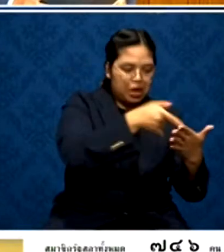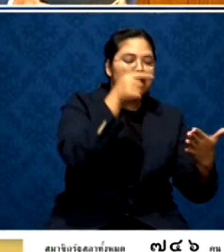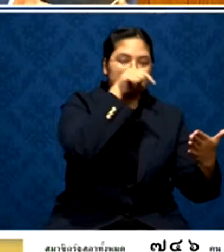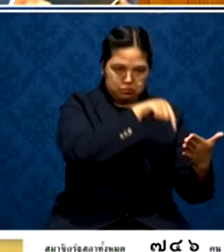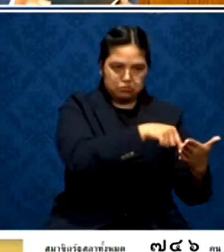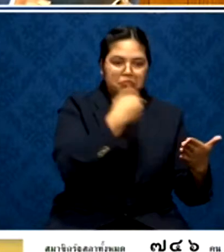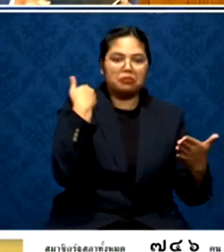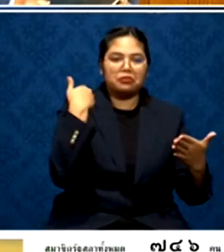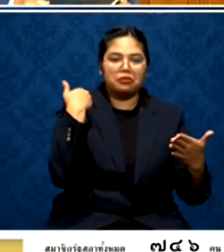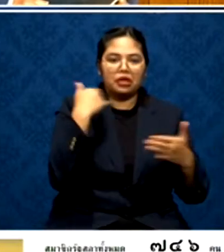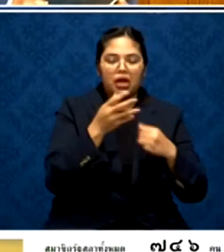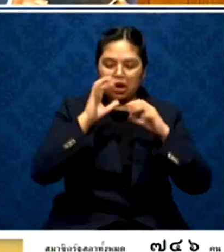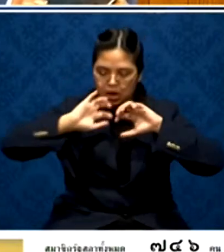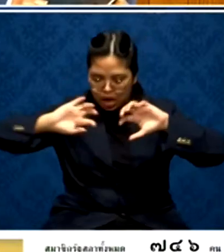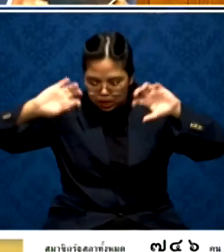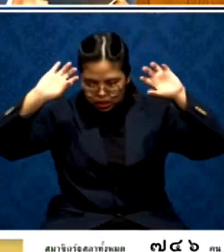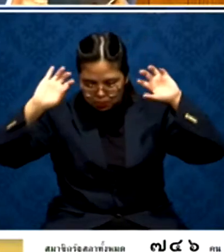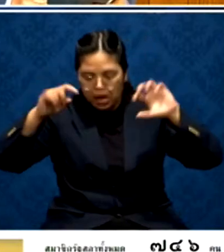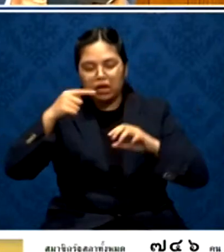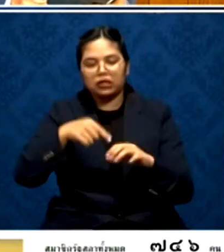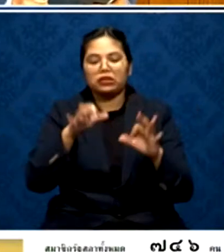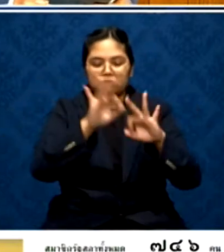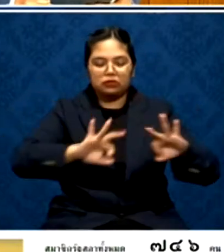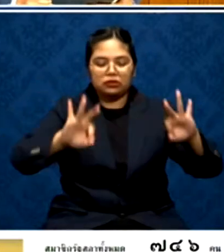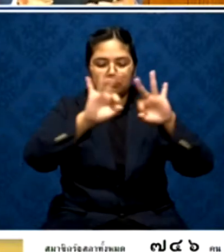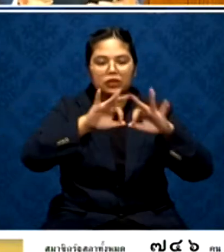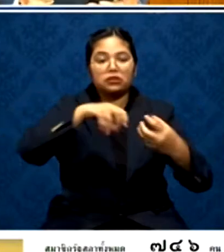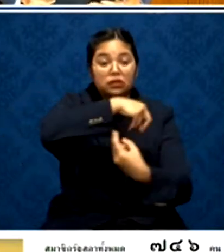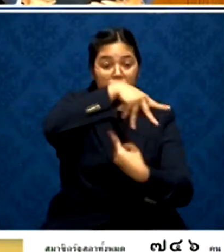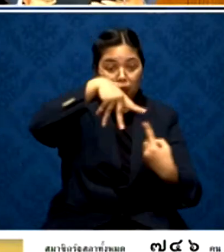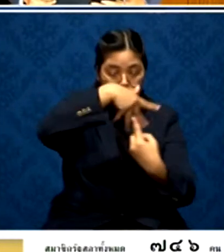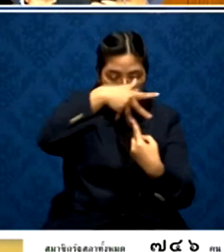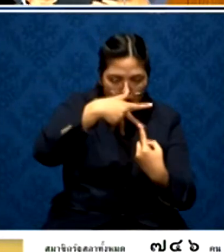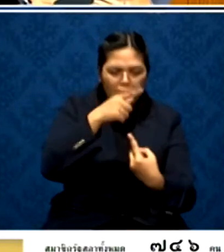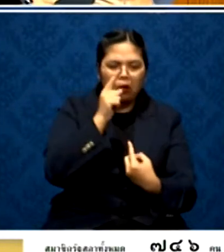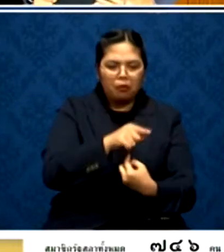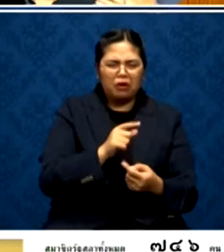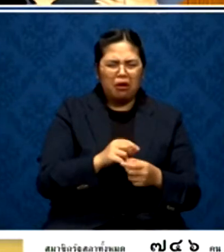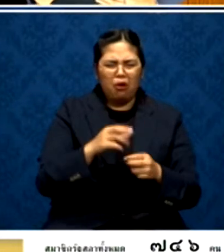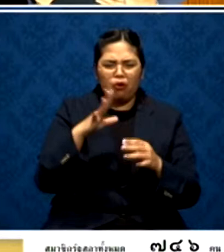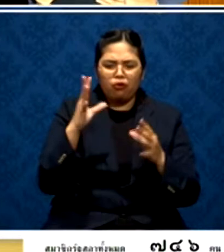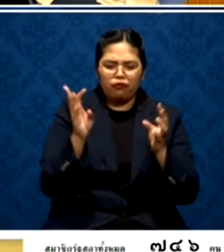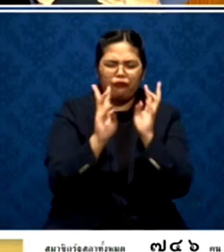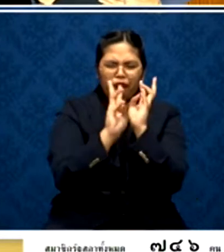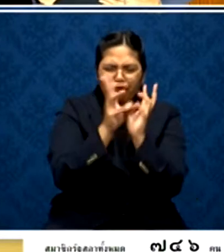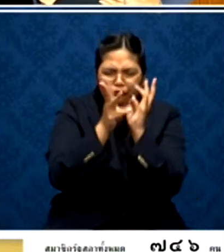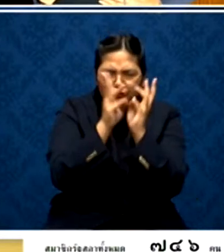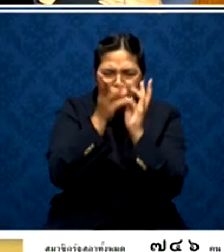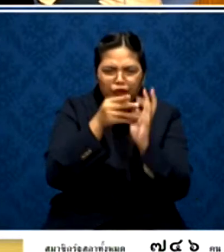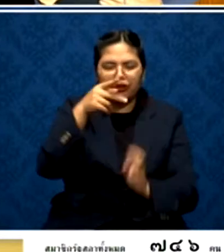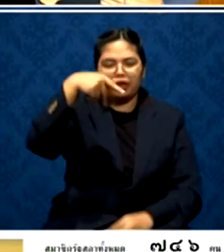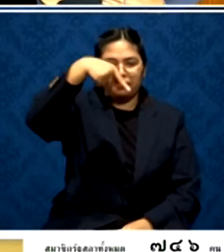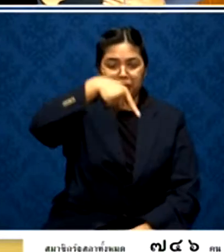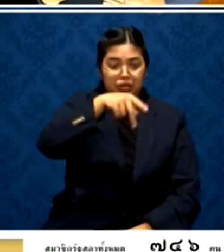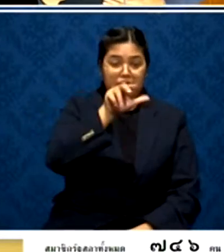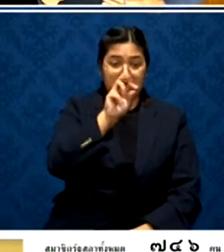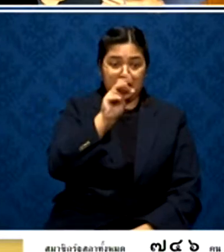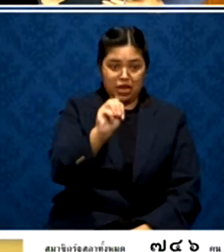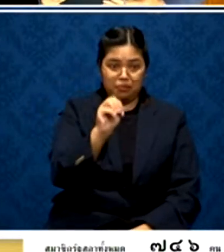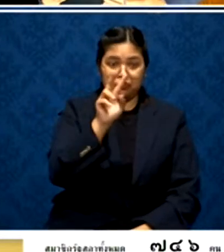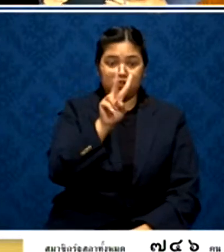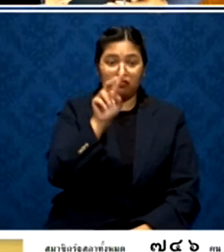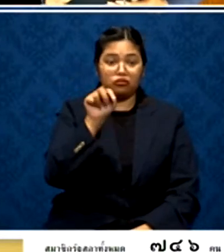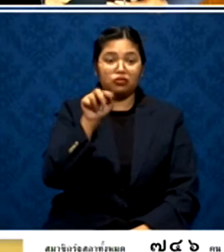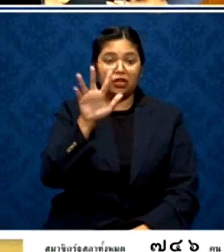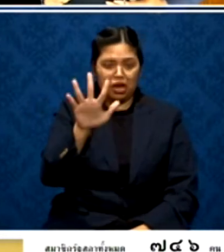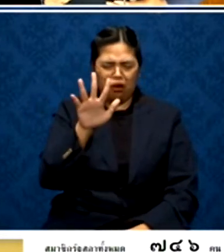ขปัญหาสิ่งแวดล้อมที่เป็นวาระแห่งชาติโดยเฉพาะเรื่องฝุ่นควัน PM 2.5 ที่ทวีความ